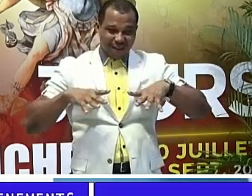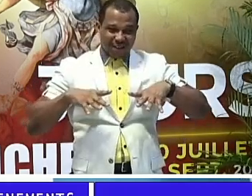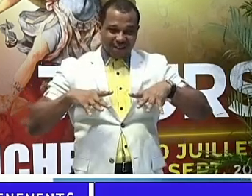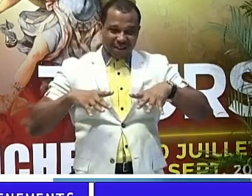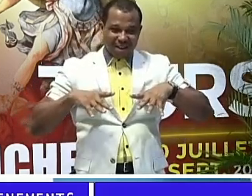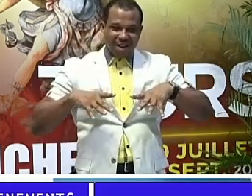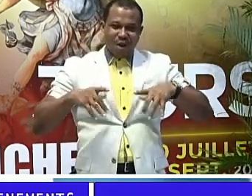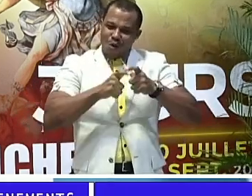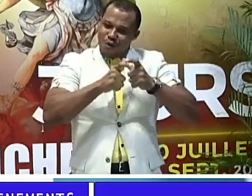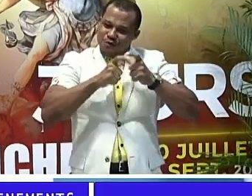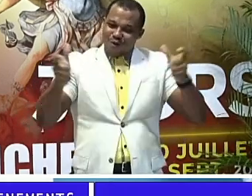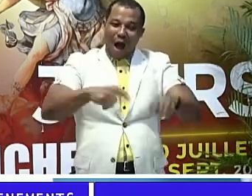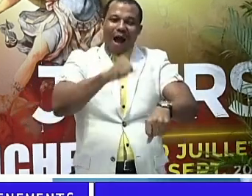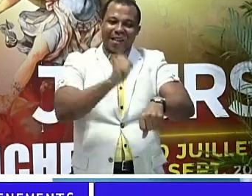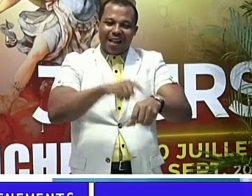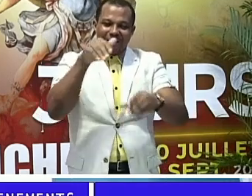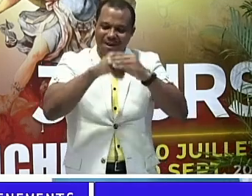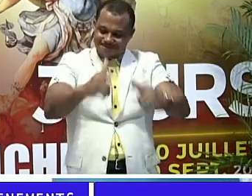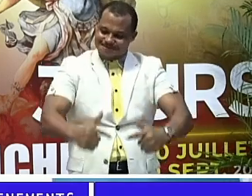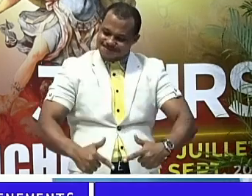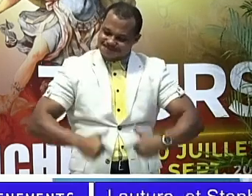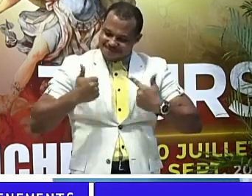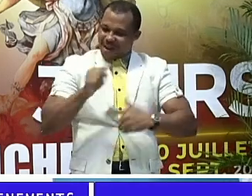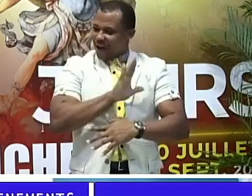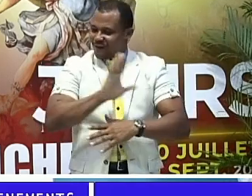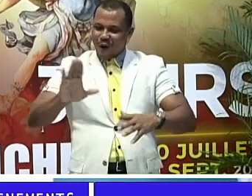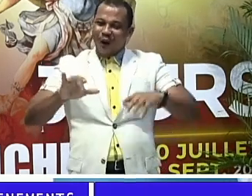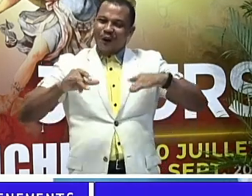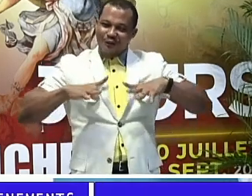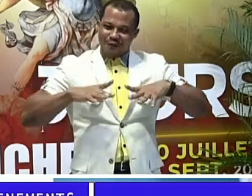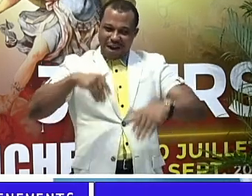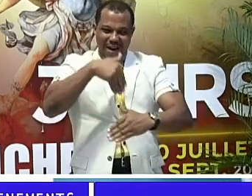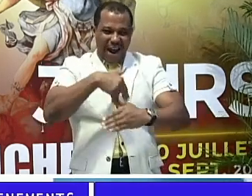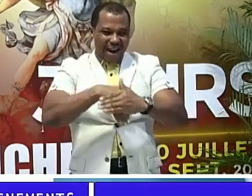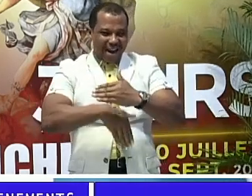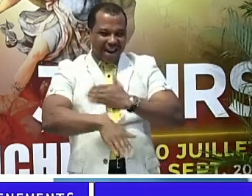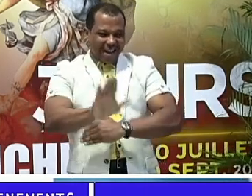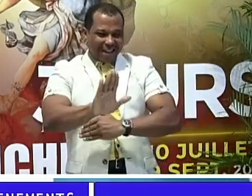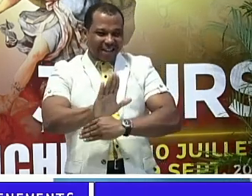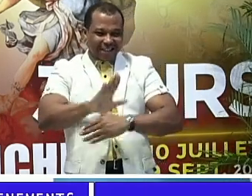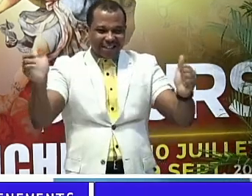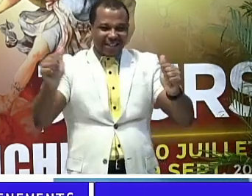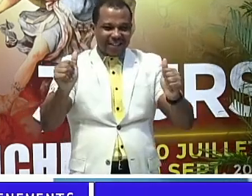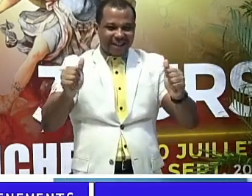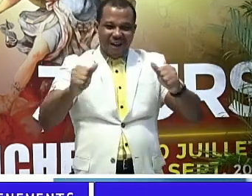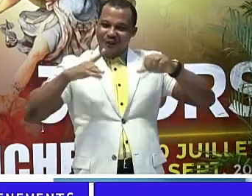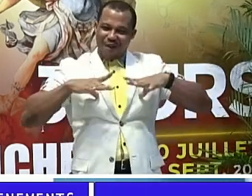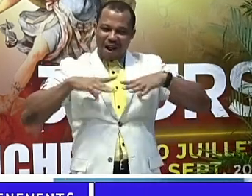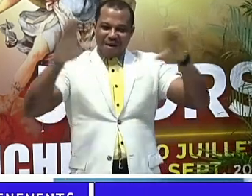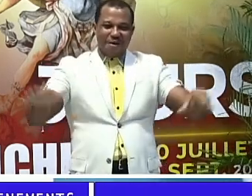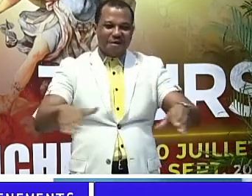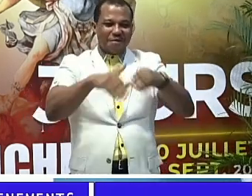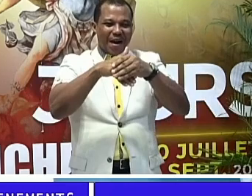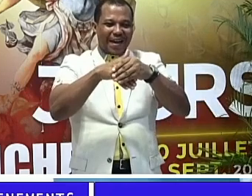grand moment dans la vie, anniversaire de naissance, anniversaire de